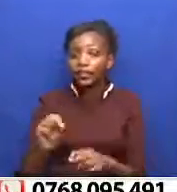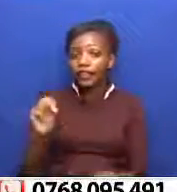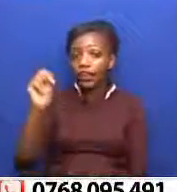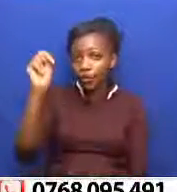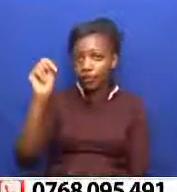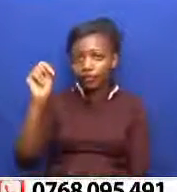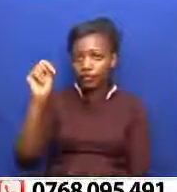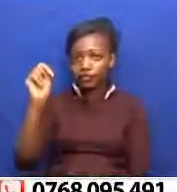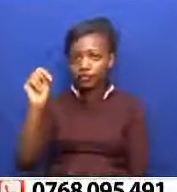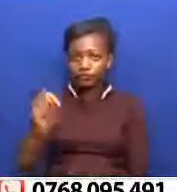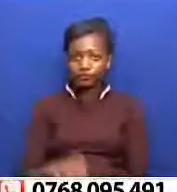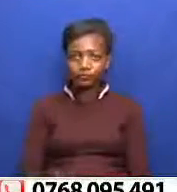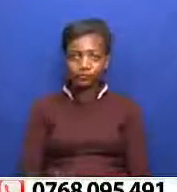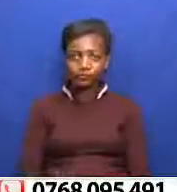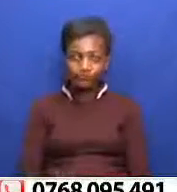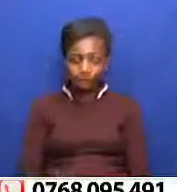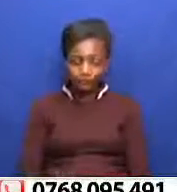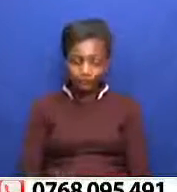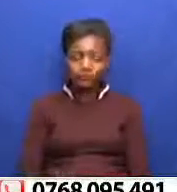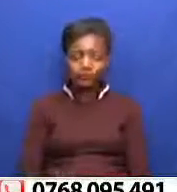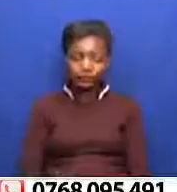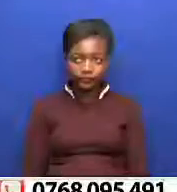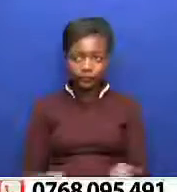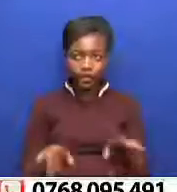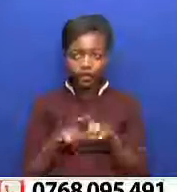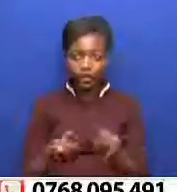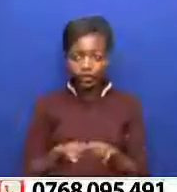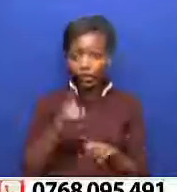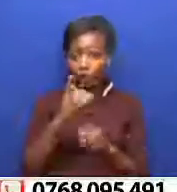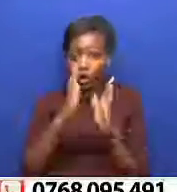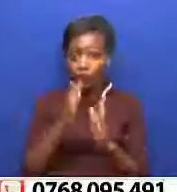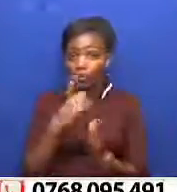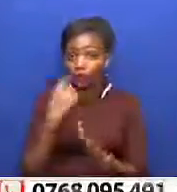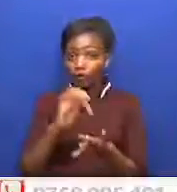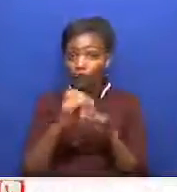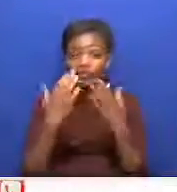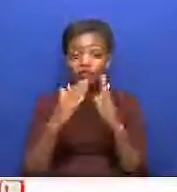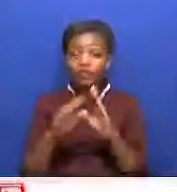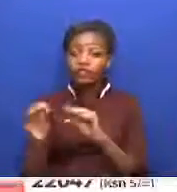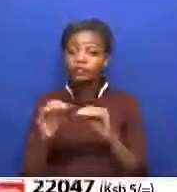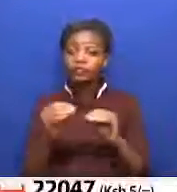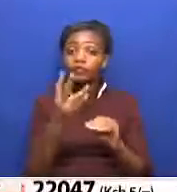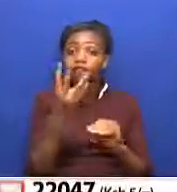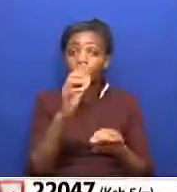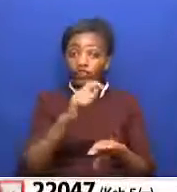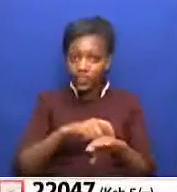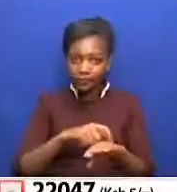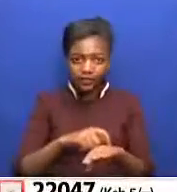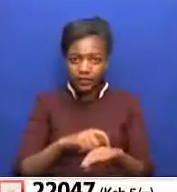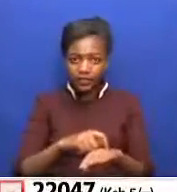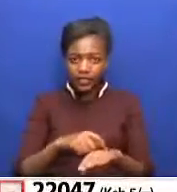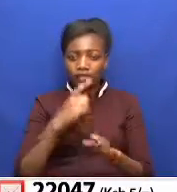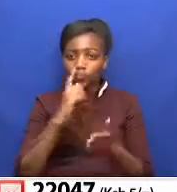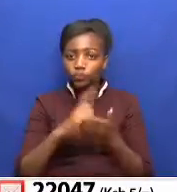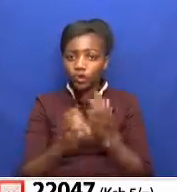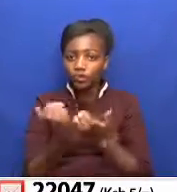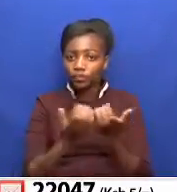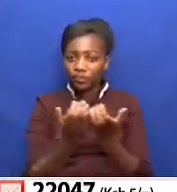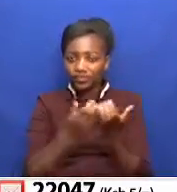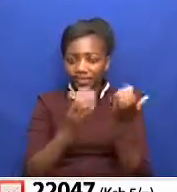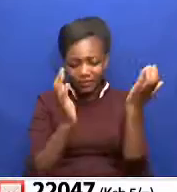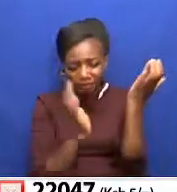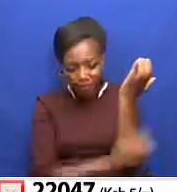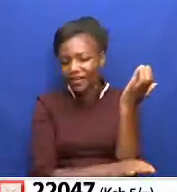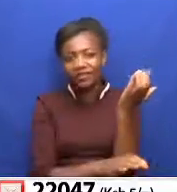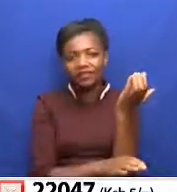na Loktaha Mabera. A victim, John Ikingol, who has migrated 4 times, noted that businesses have been